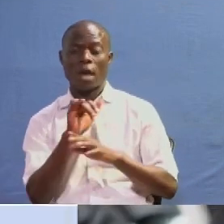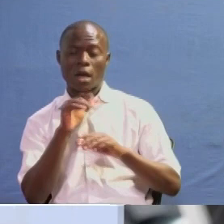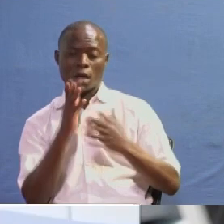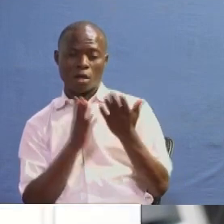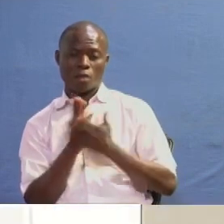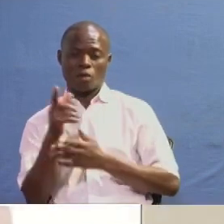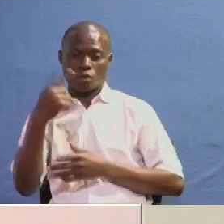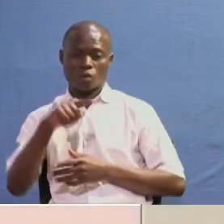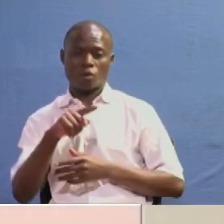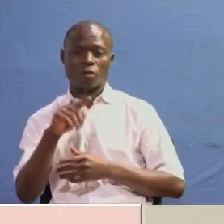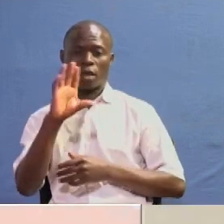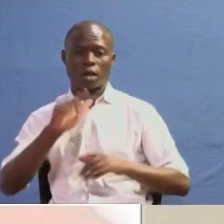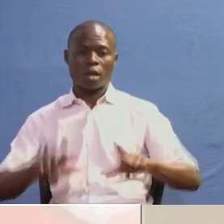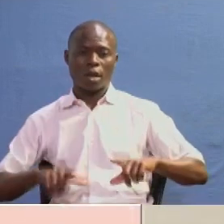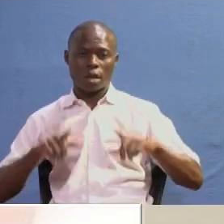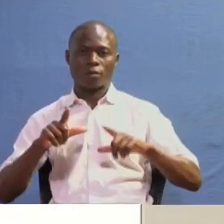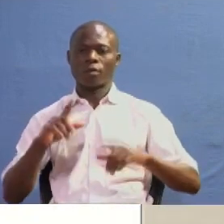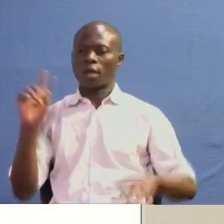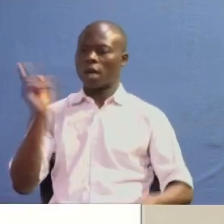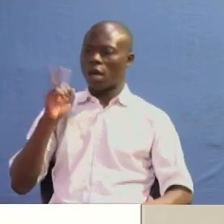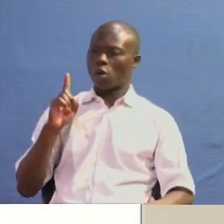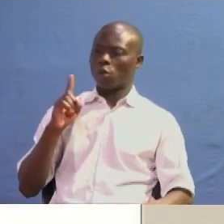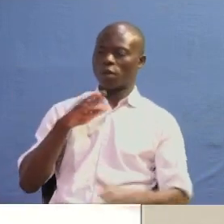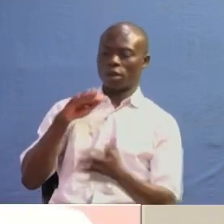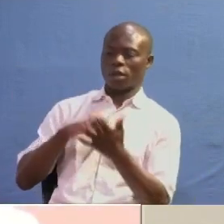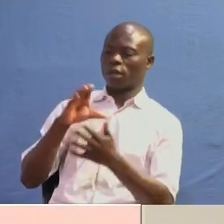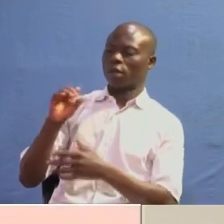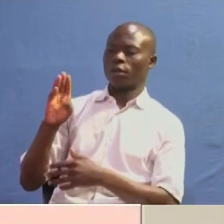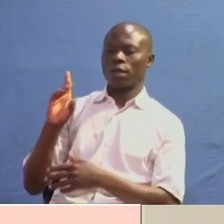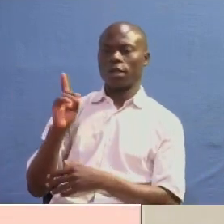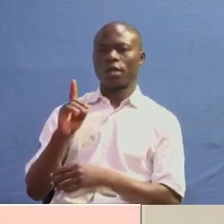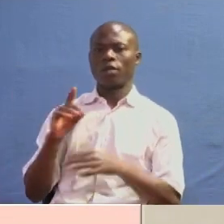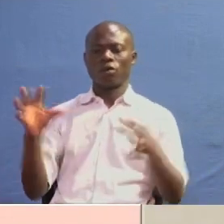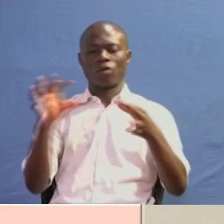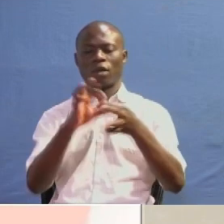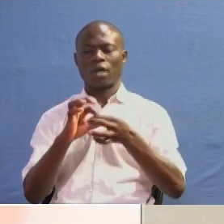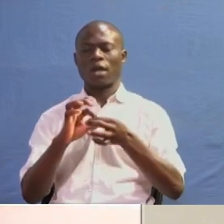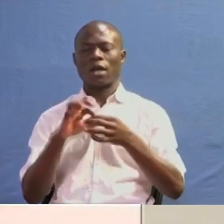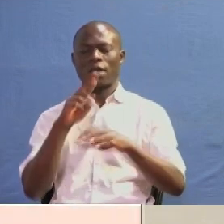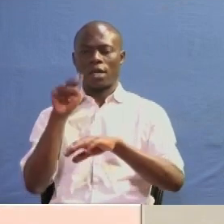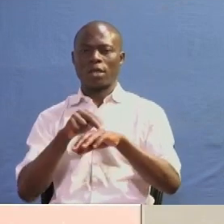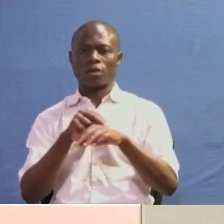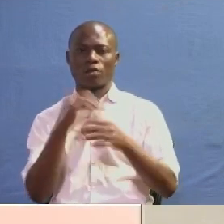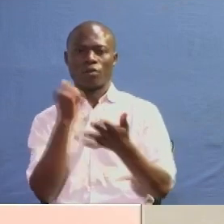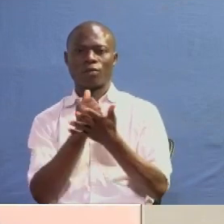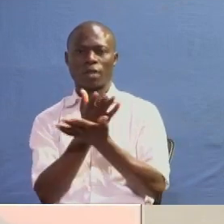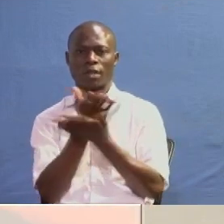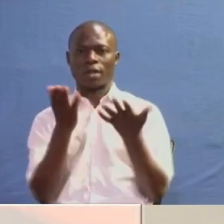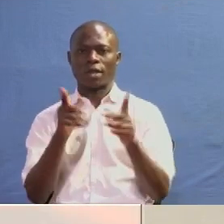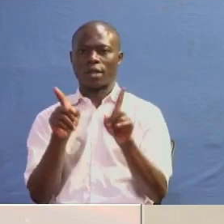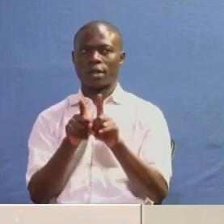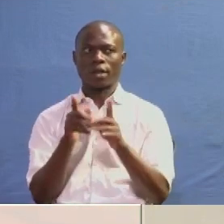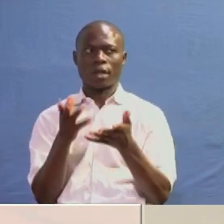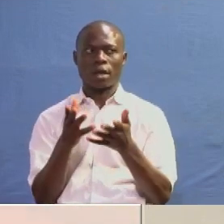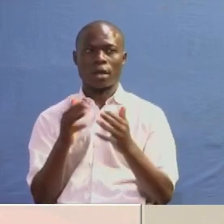hata kimataifa. Nairobi hosts the headquarters of two global United Nations offices, UNEP and UN